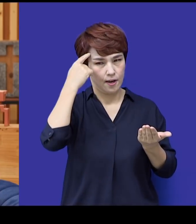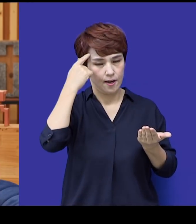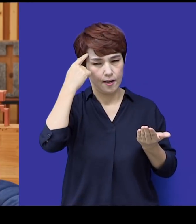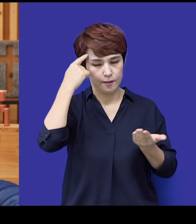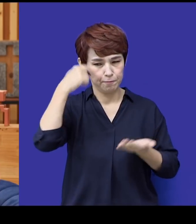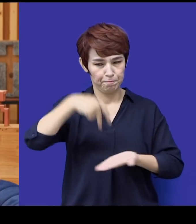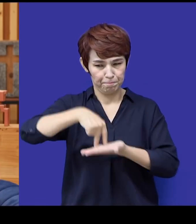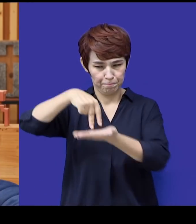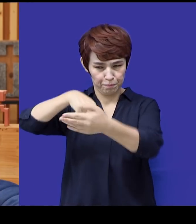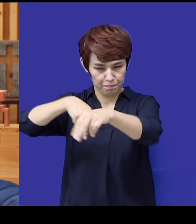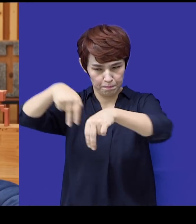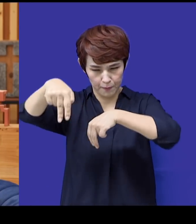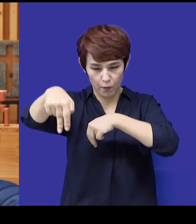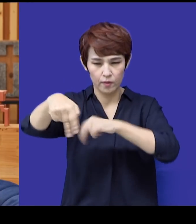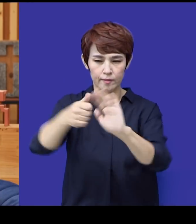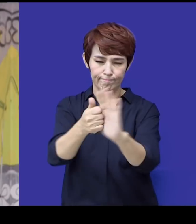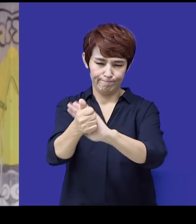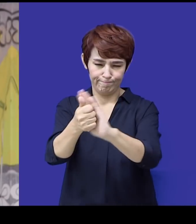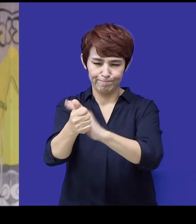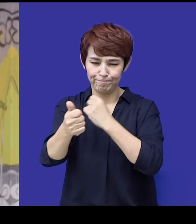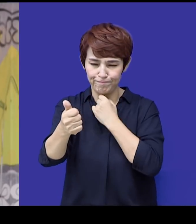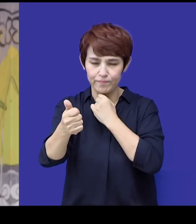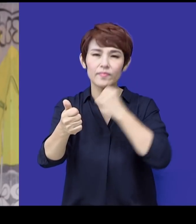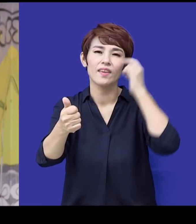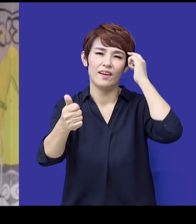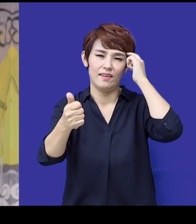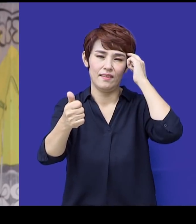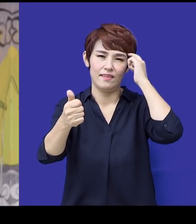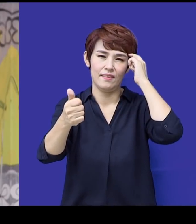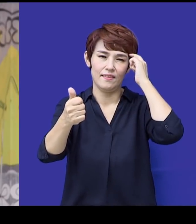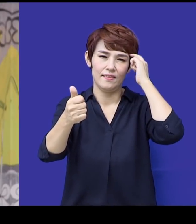그런 생각을 했죠. 훌륭하십니다. 또 하나님이